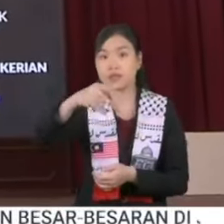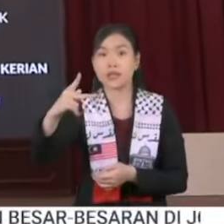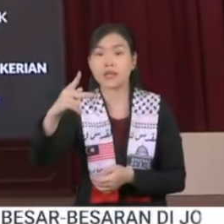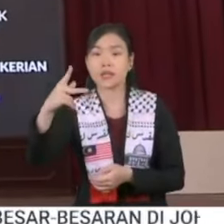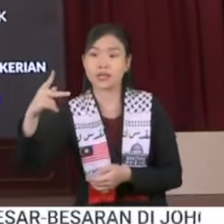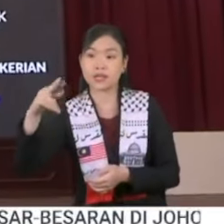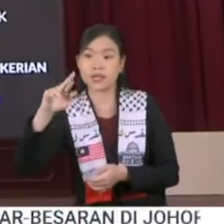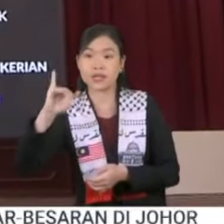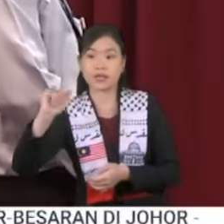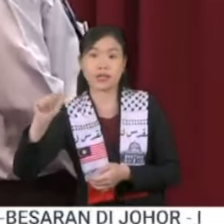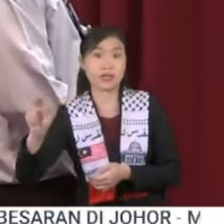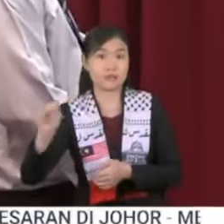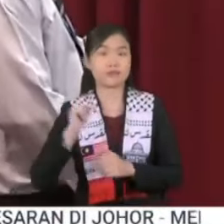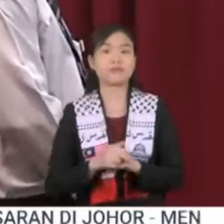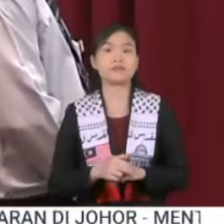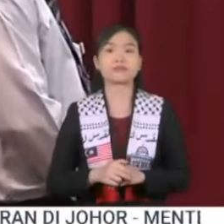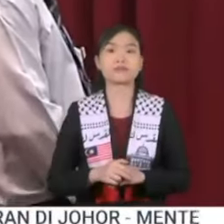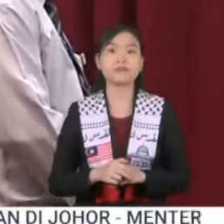Buntar.